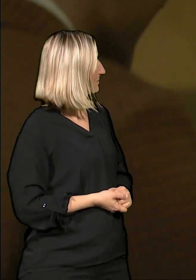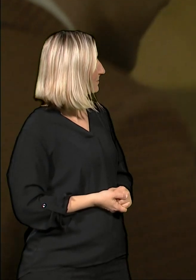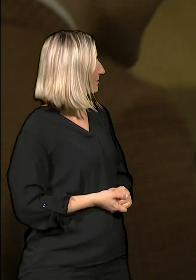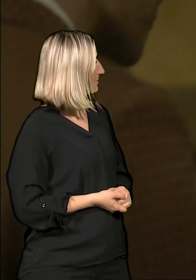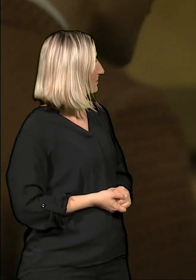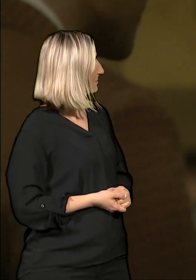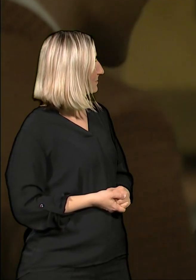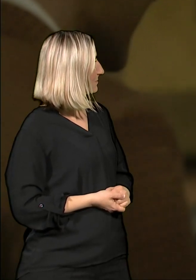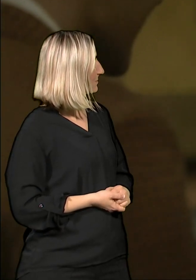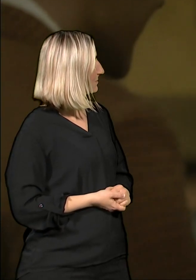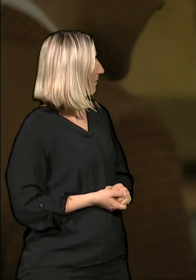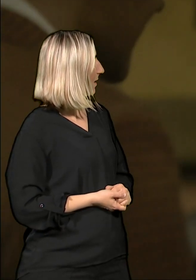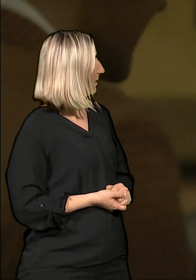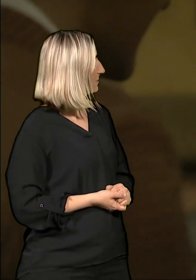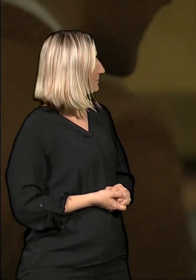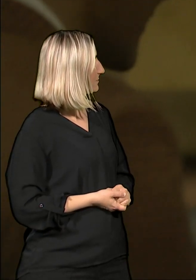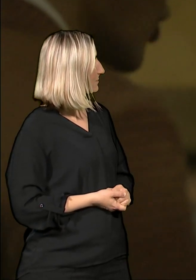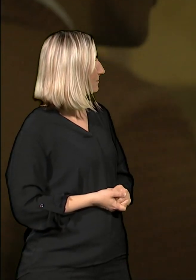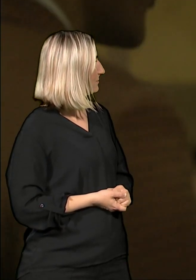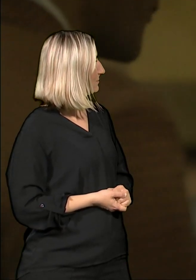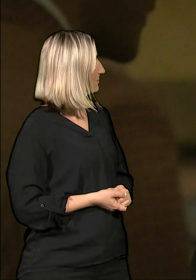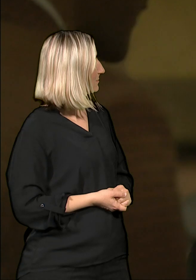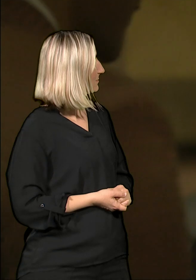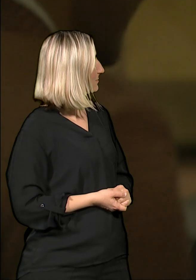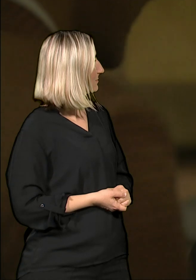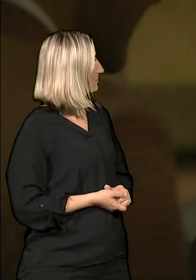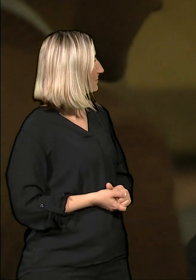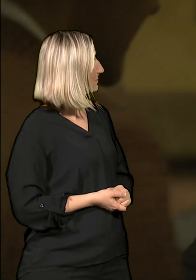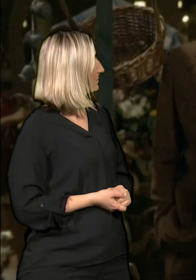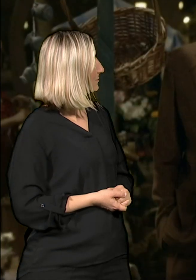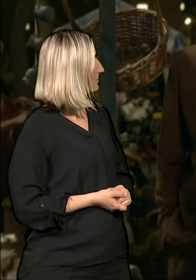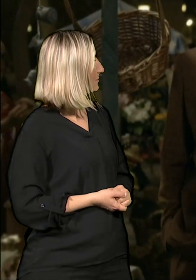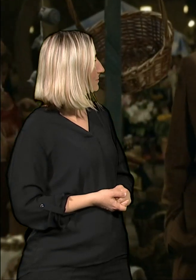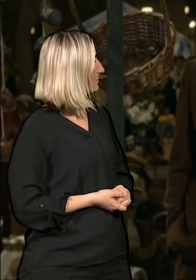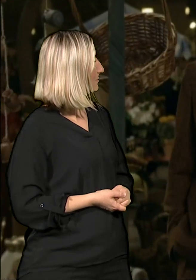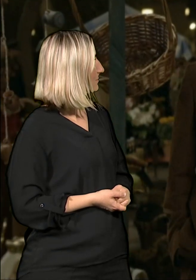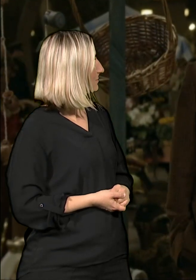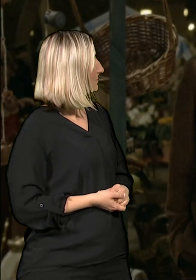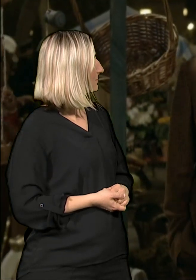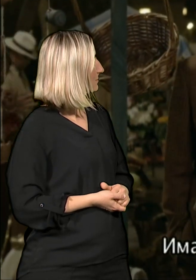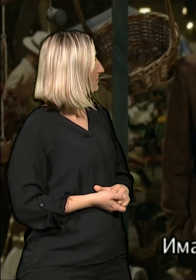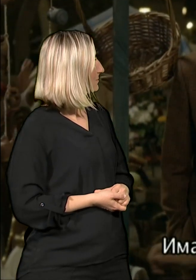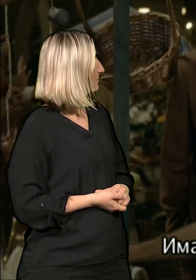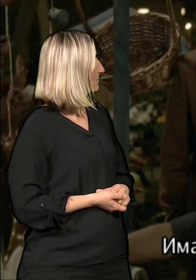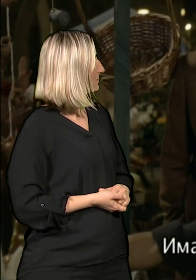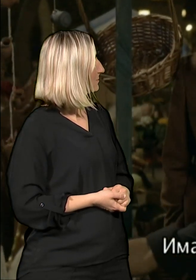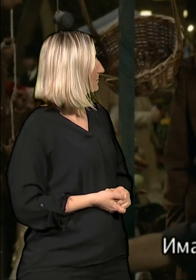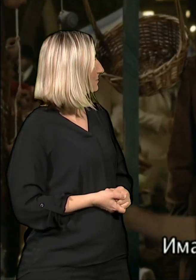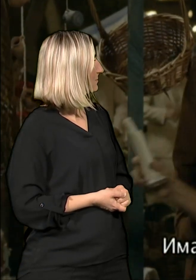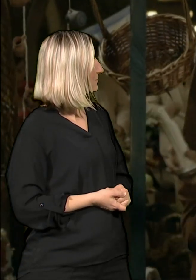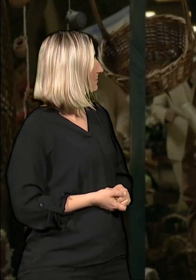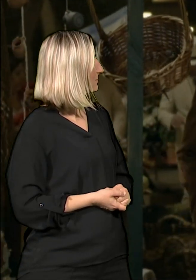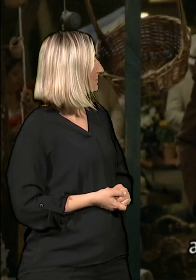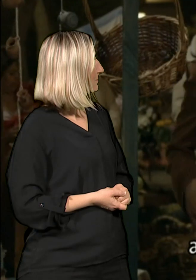Sí, futbolista. ¿Brasilero? No, brasilero. ¡Americano! ¡Americano! Americano. Yo tengo una cosa aquí, mira esta